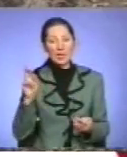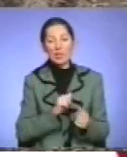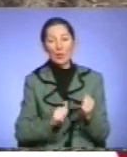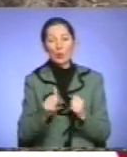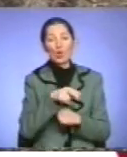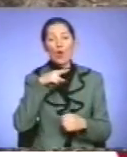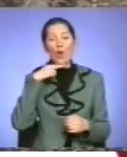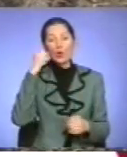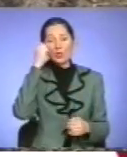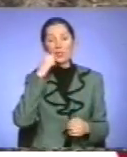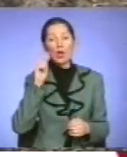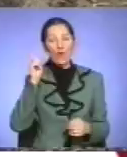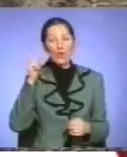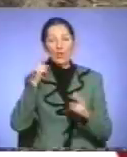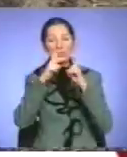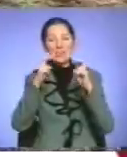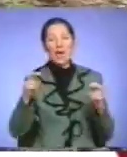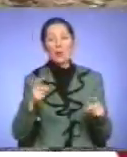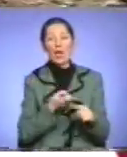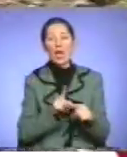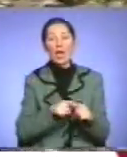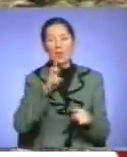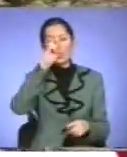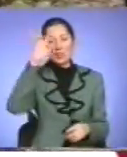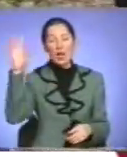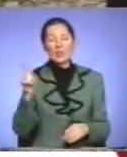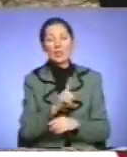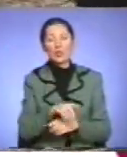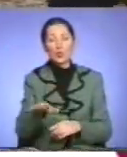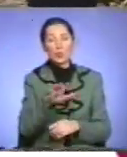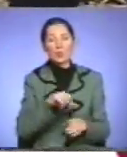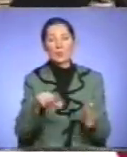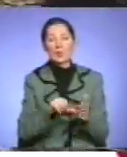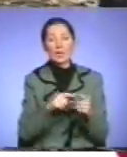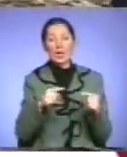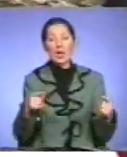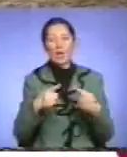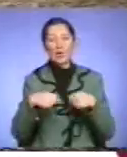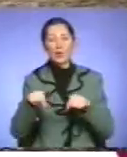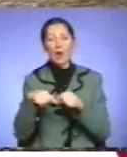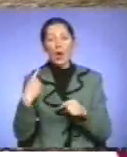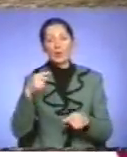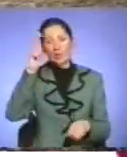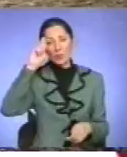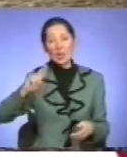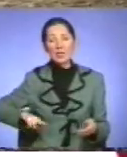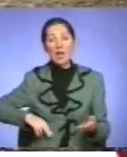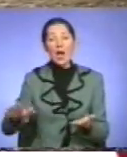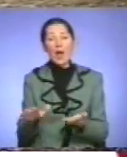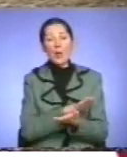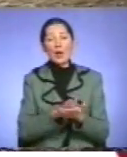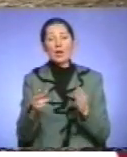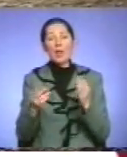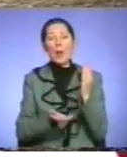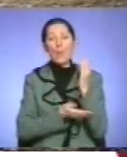замки, якими славиться Тернопільщина. Представники низки структурних підрозділів облдержадміністрації прибирали парки з Збаразького